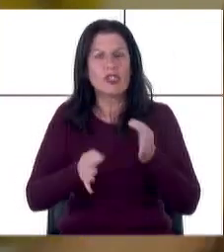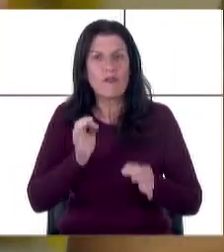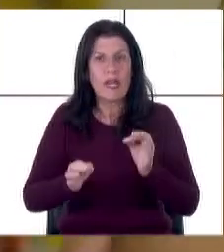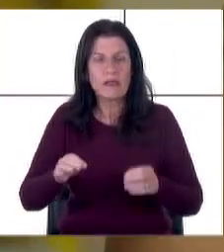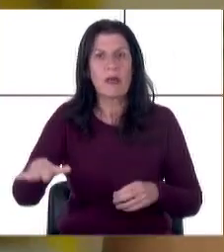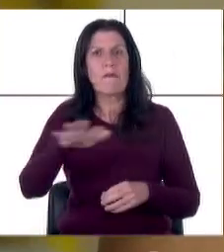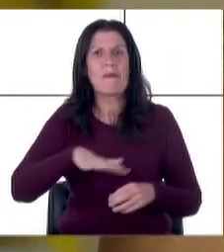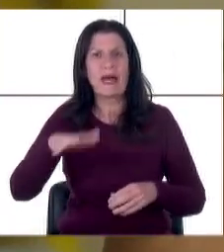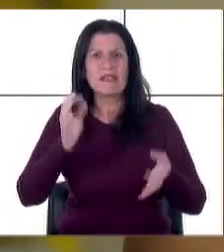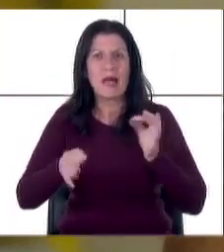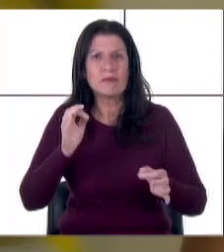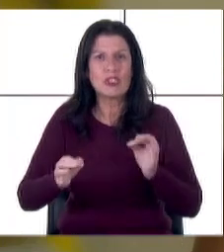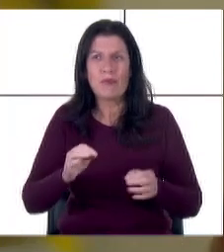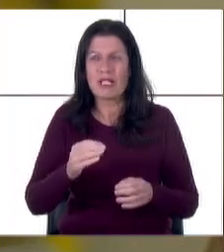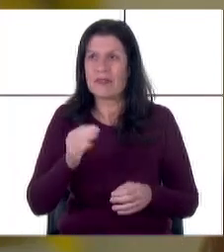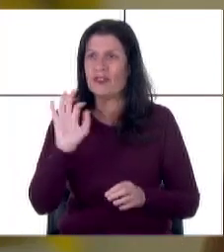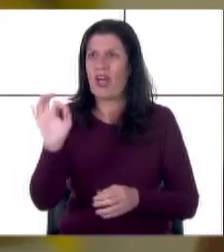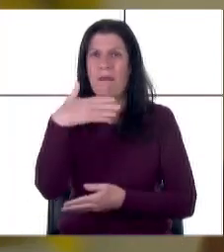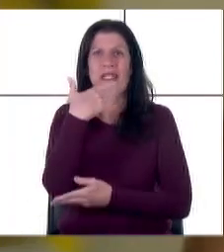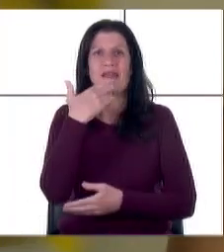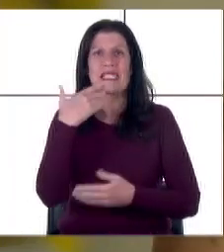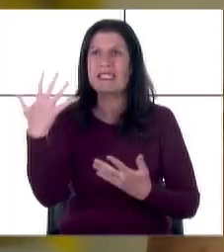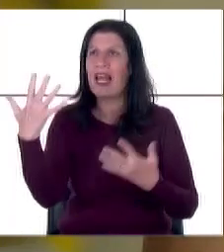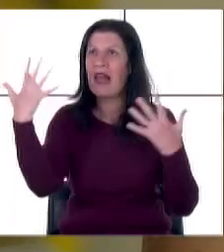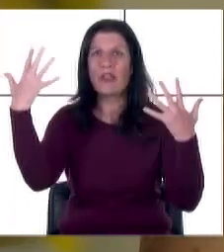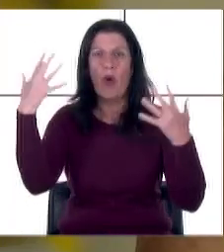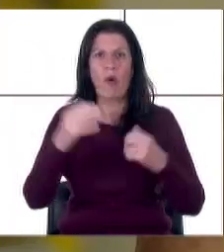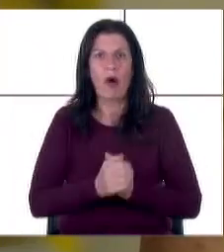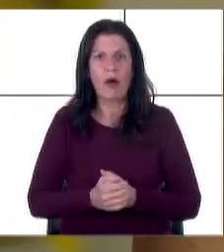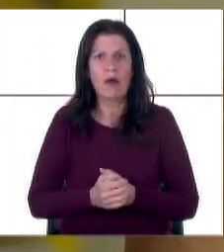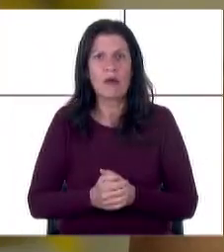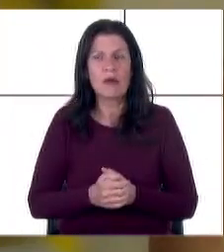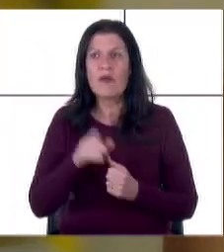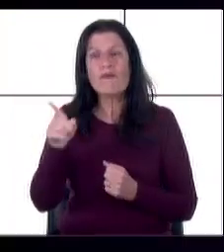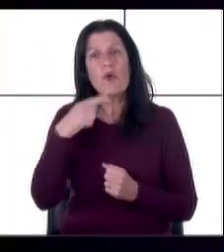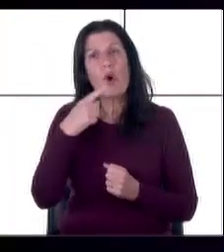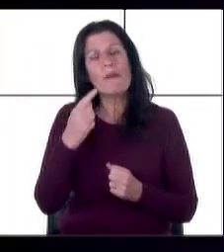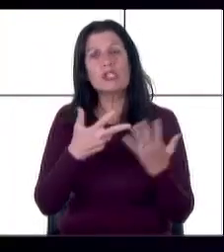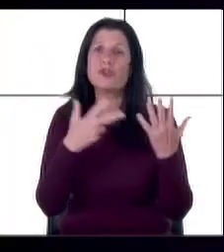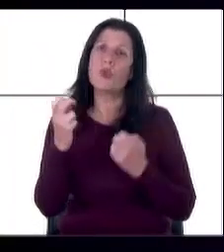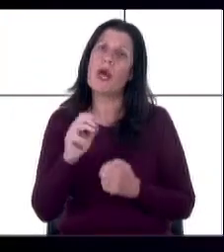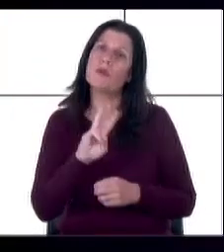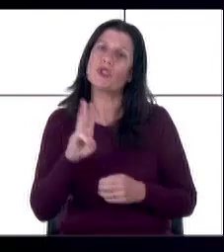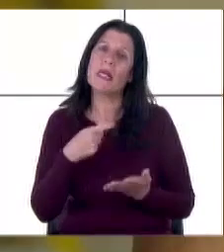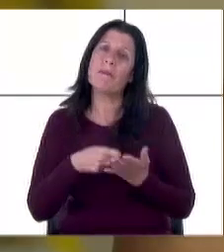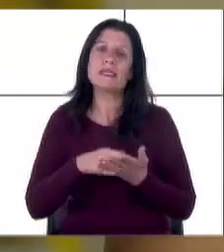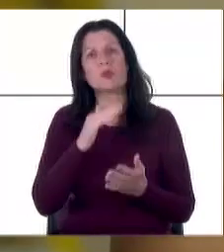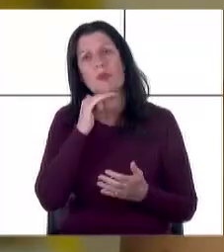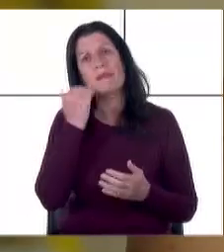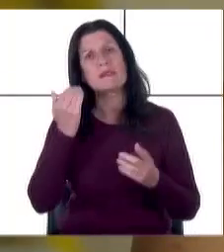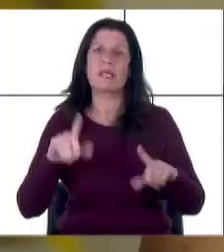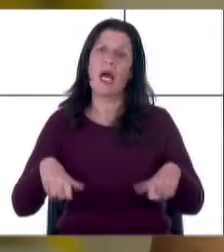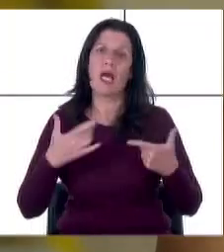הנאורה. ותמחר את החיים שלי כקורבן בסכום של 800 שקל. אם חס